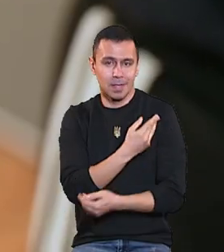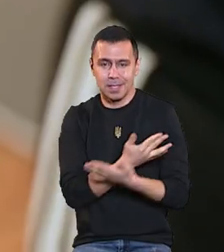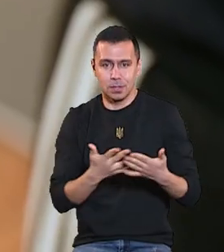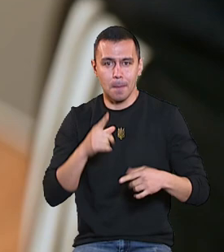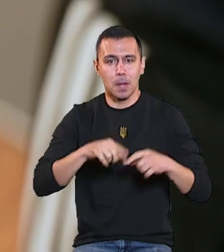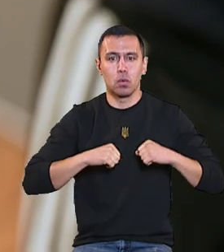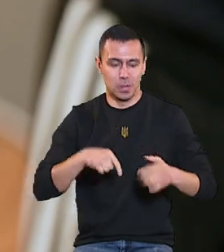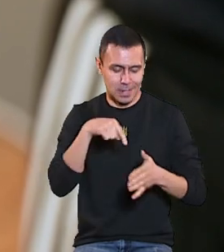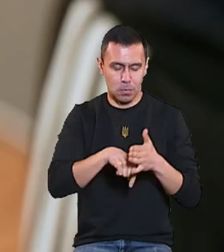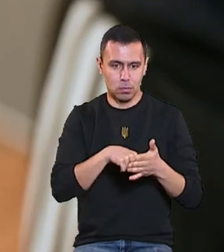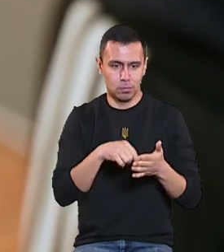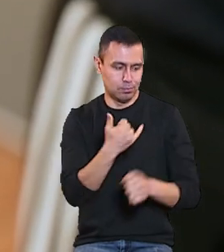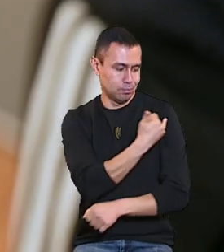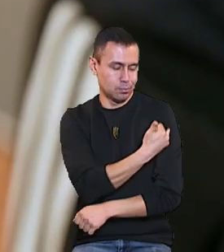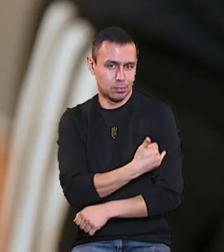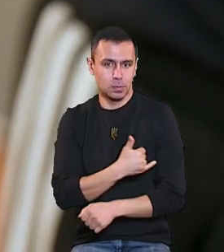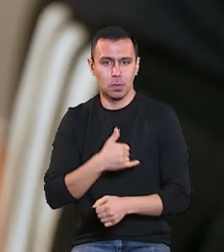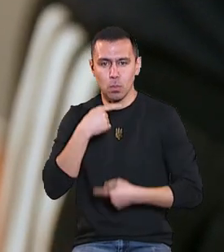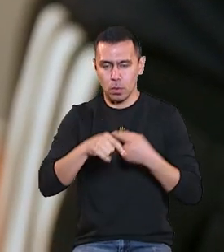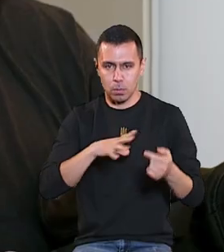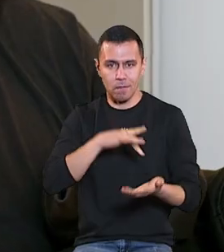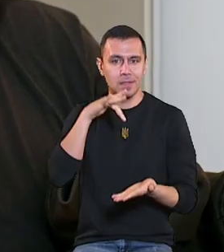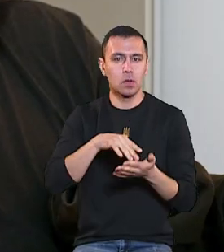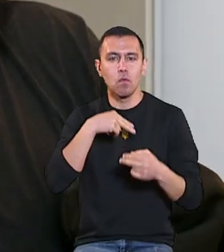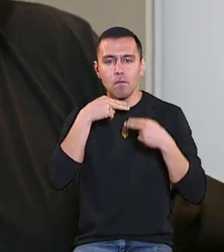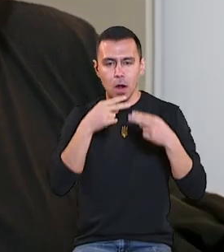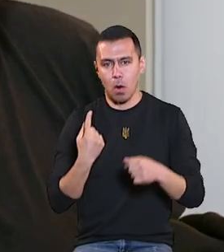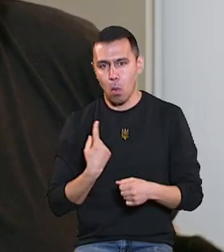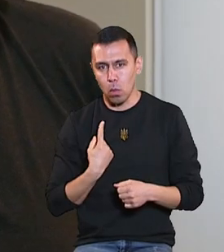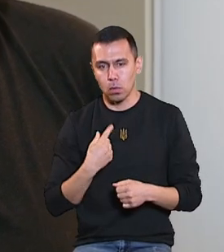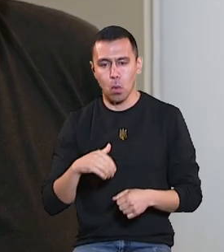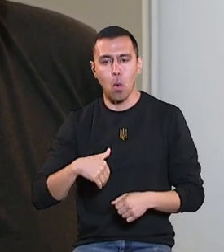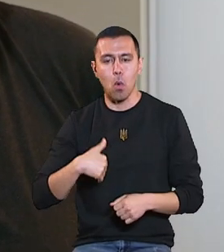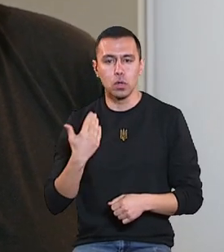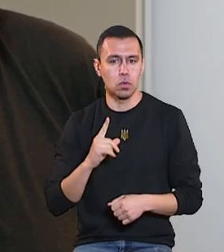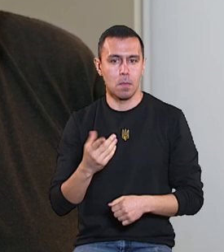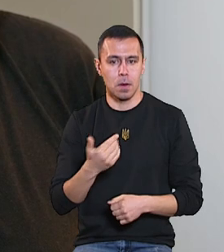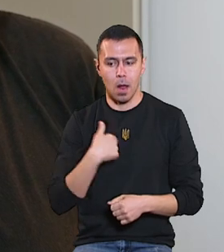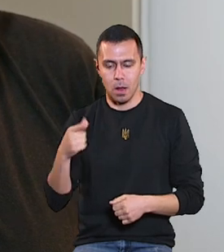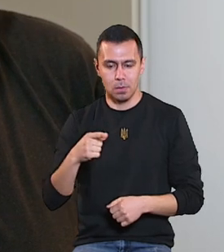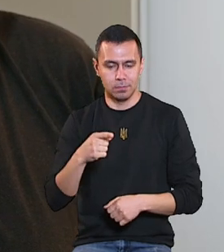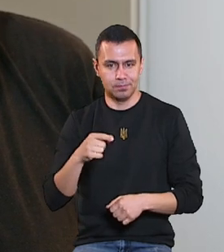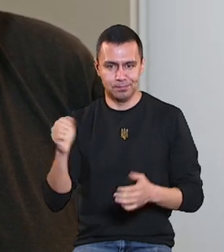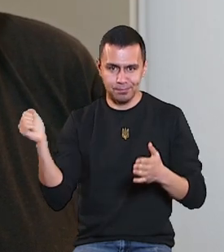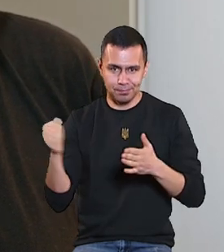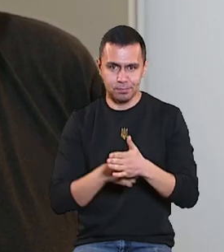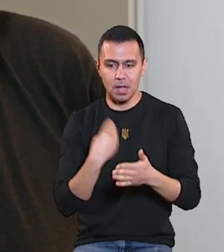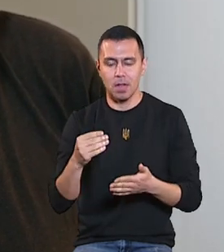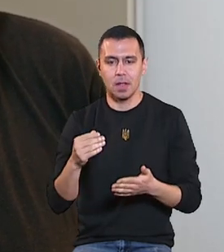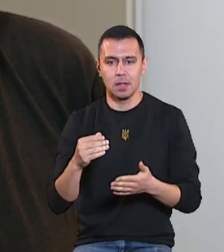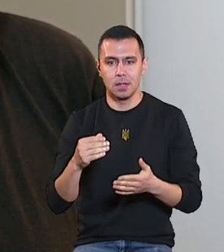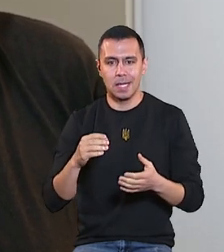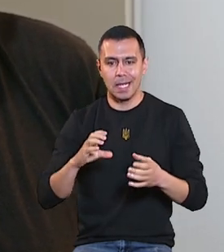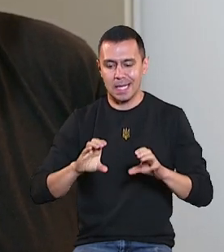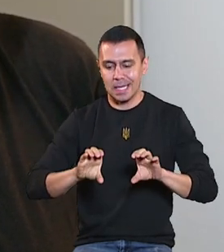патріотичного змісту татуювання постійно був у центрі уваги охоронців. Хотіли, щоб ми їх щоб я їх постирав, давали кирпіч, я відмовлявся від